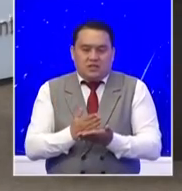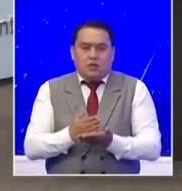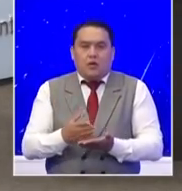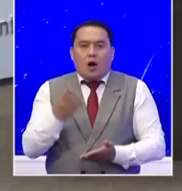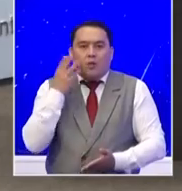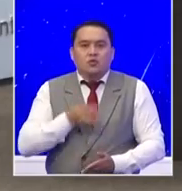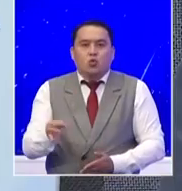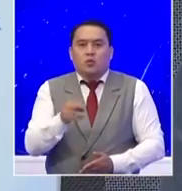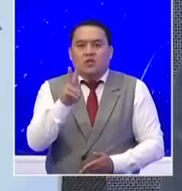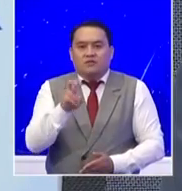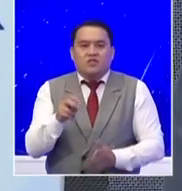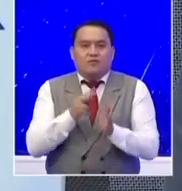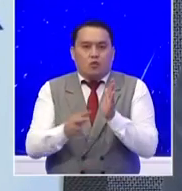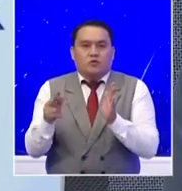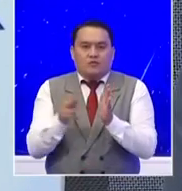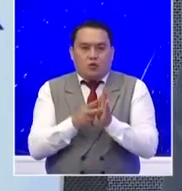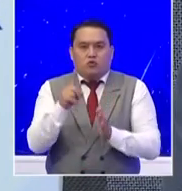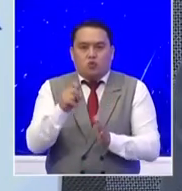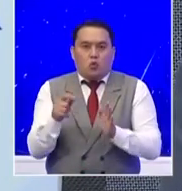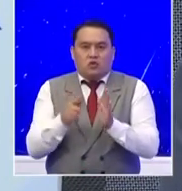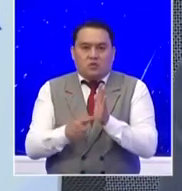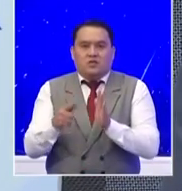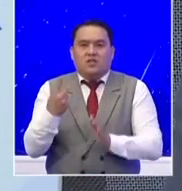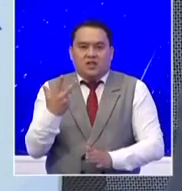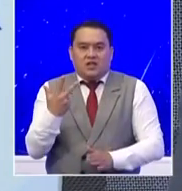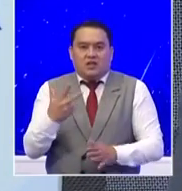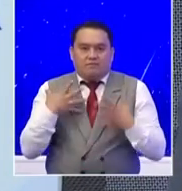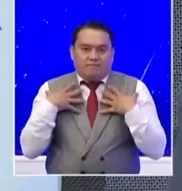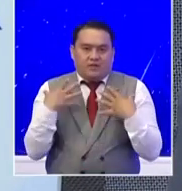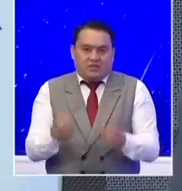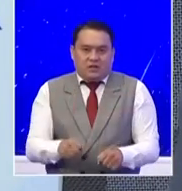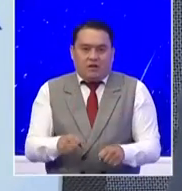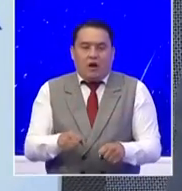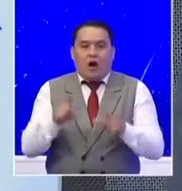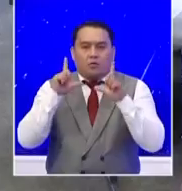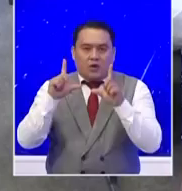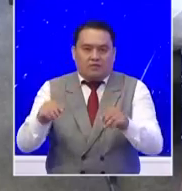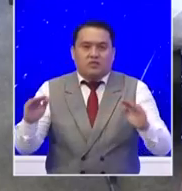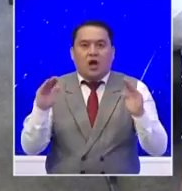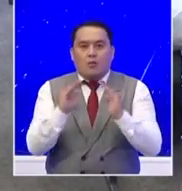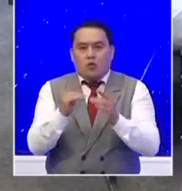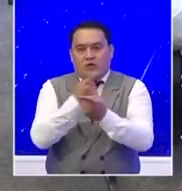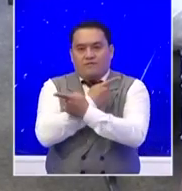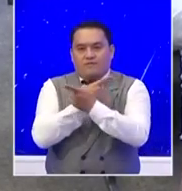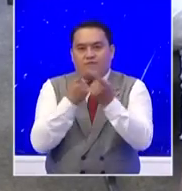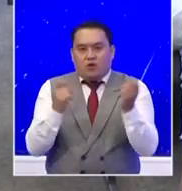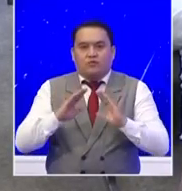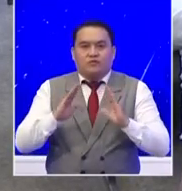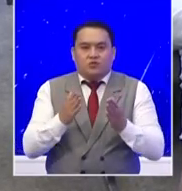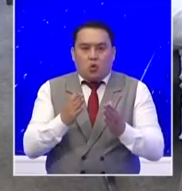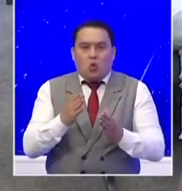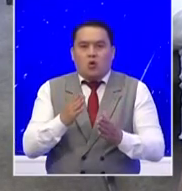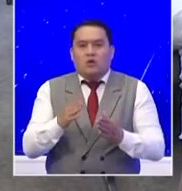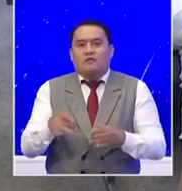уже 288 случаев. 173 пациента уже выздоровели и отправились домой. Информацией о текущей ситуации